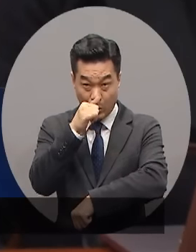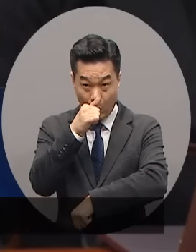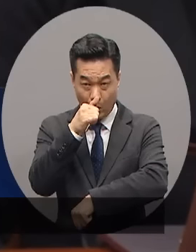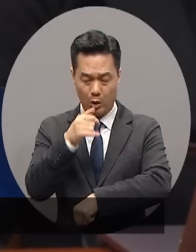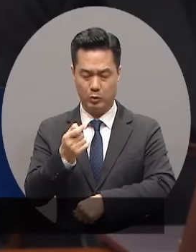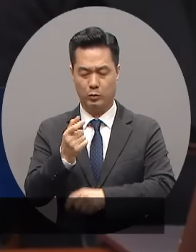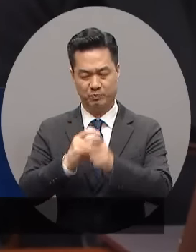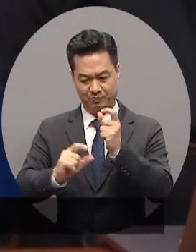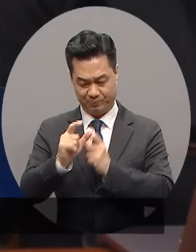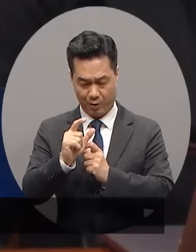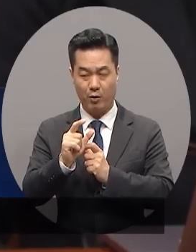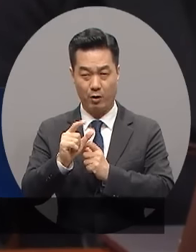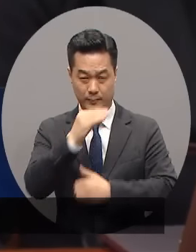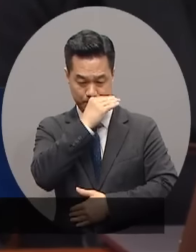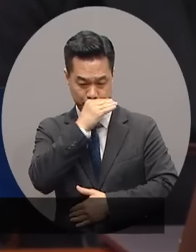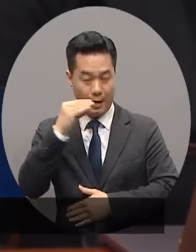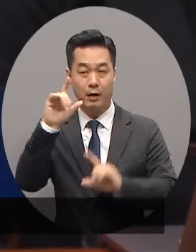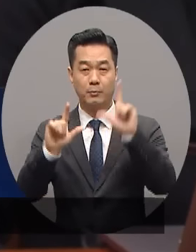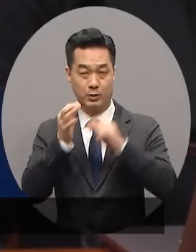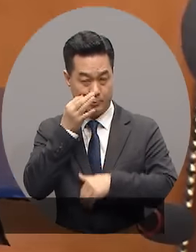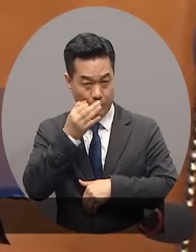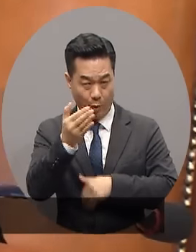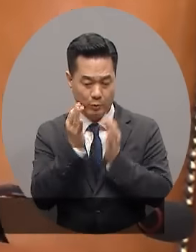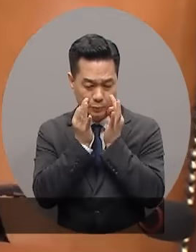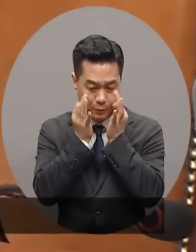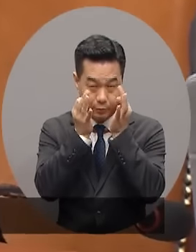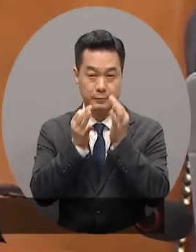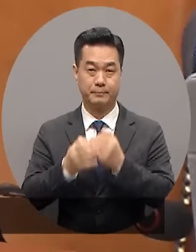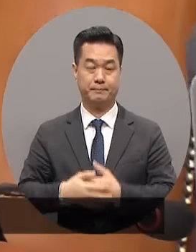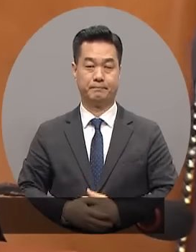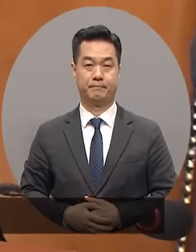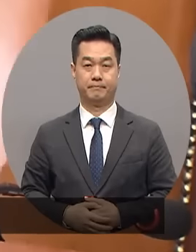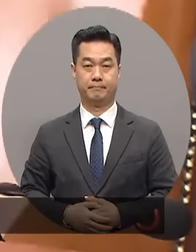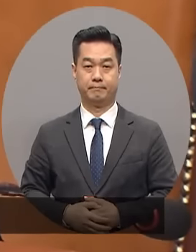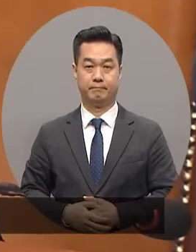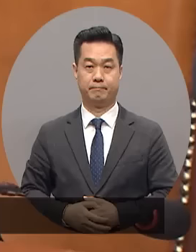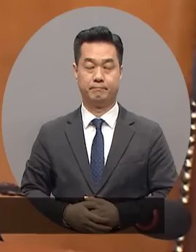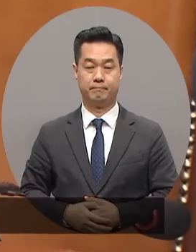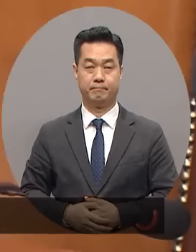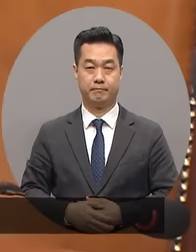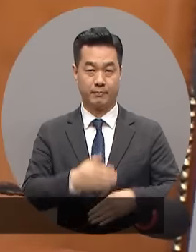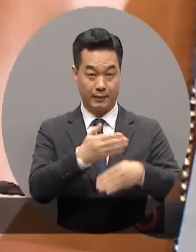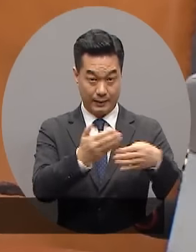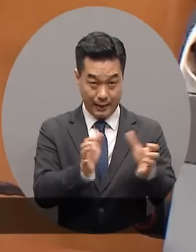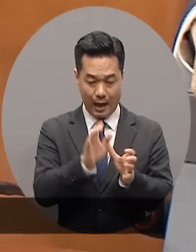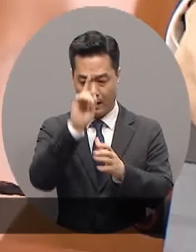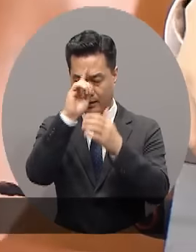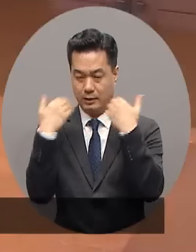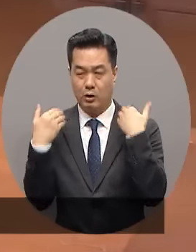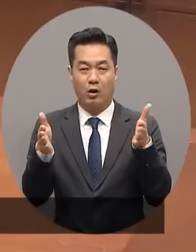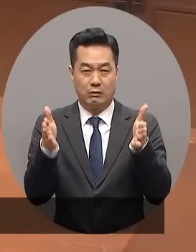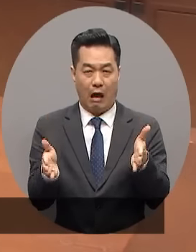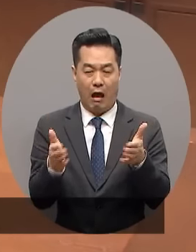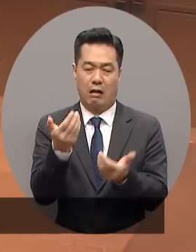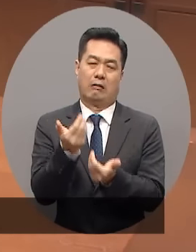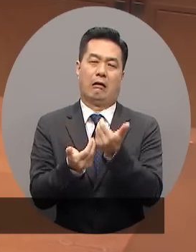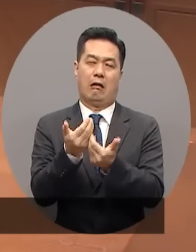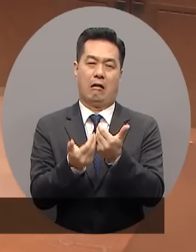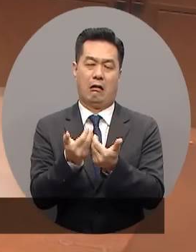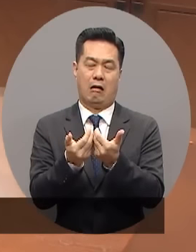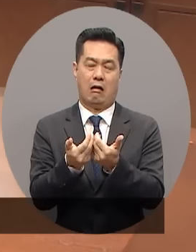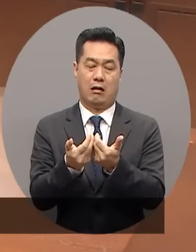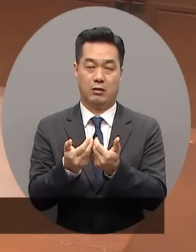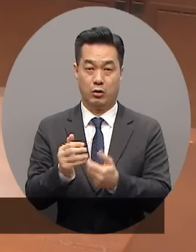더 정제된 모습을 보여드리도록 노력하고. 당정 관계가 극도의 대치 국면으로 치닫고 있는 가운데